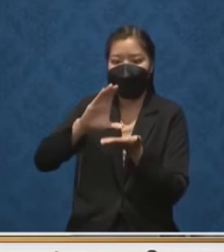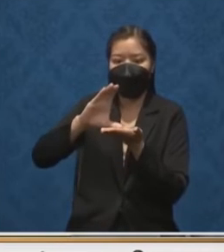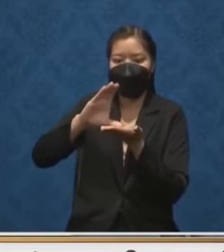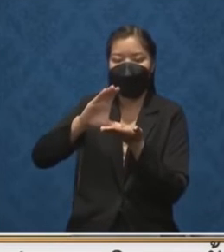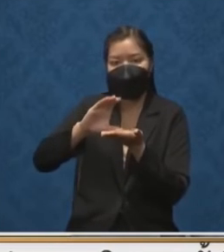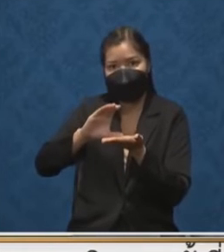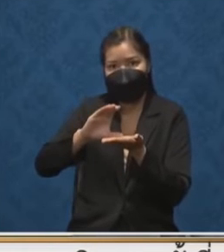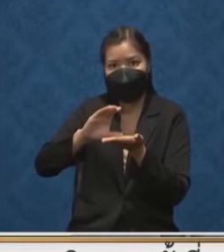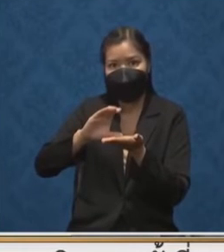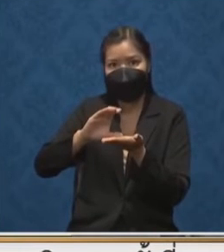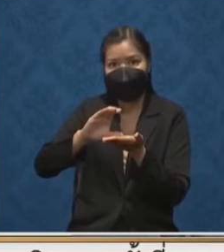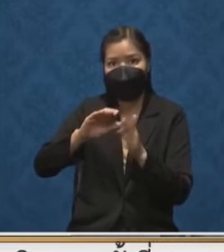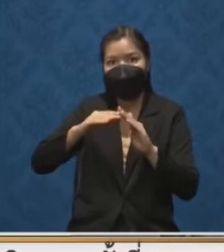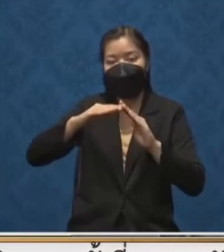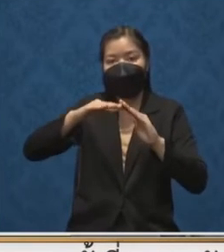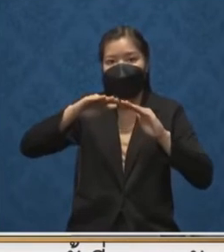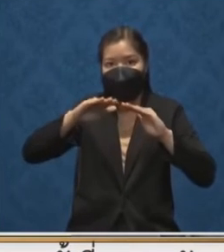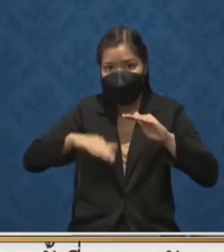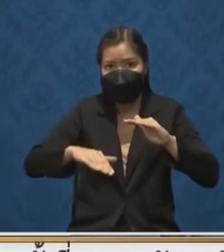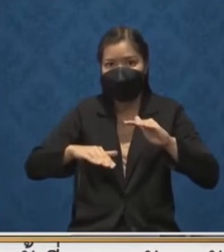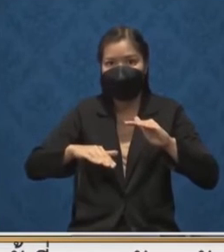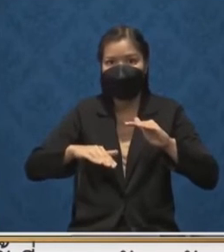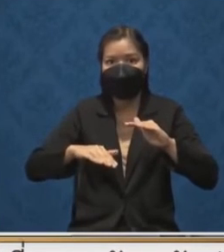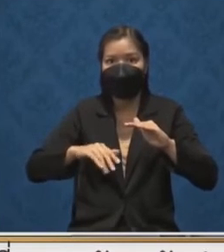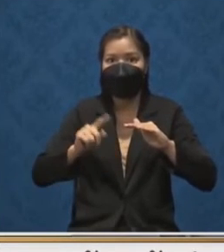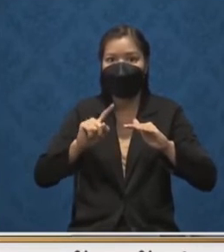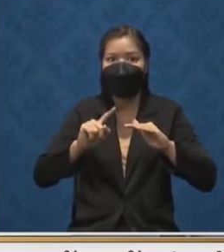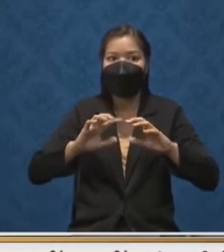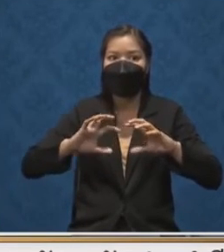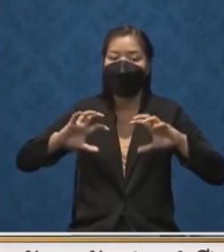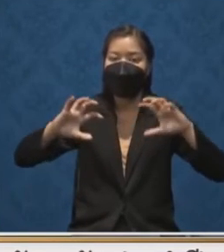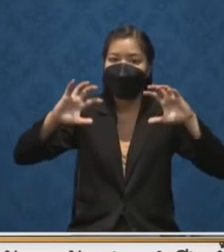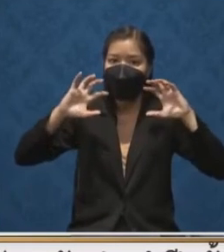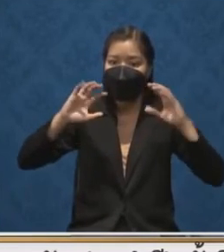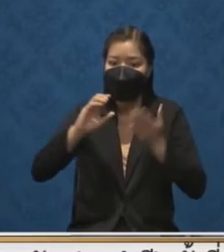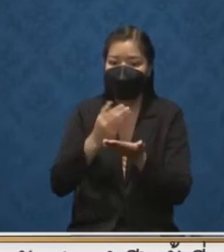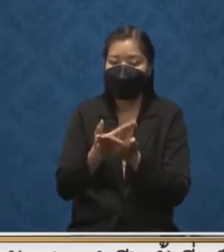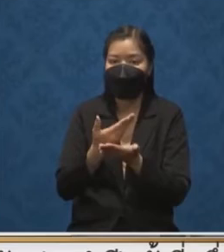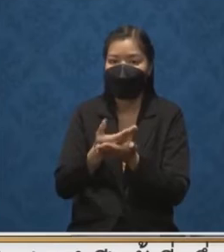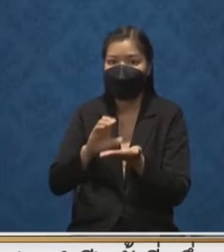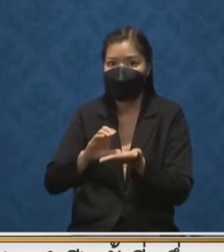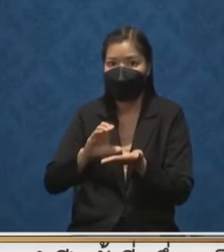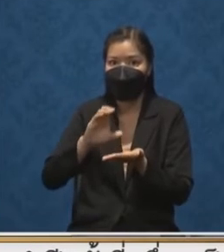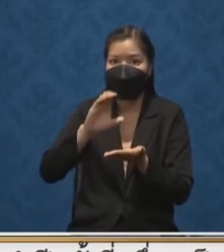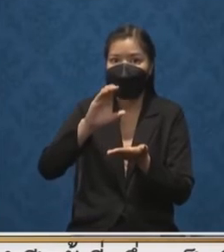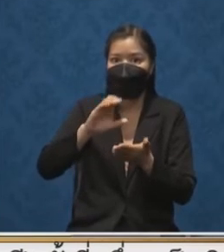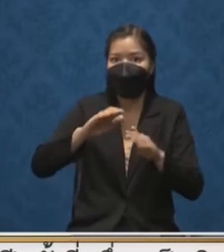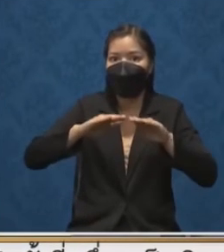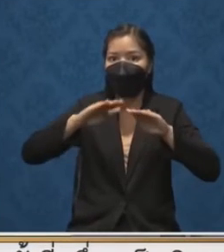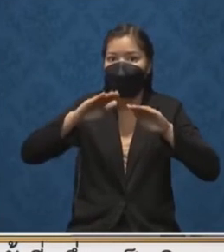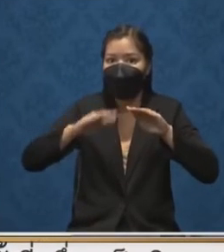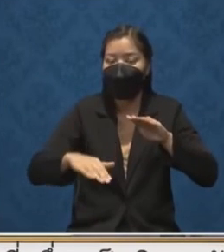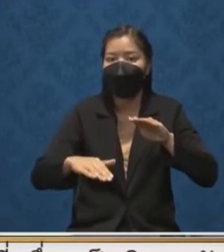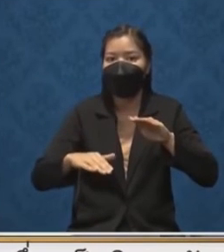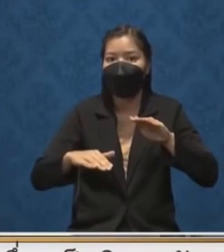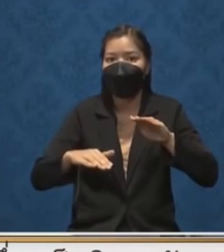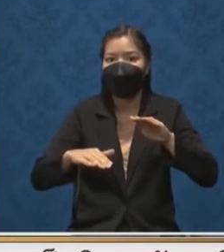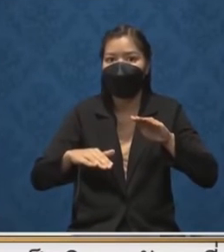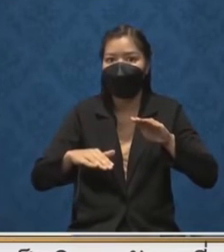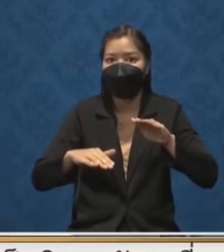ไปบีบรัดให้หน่วยรับงบประมาณเนี่ยเขาไปตัดงวดงานนะ